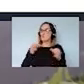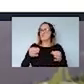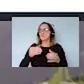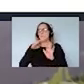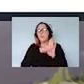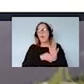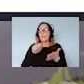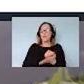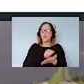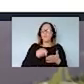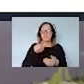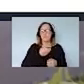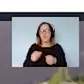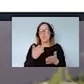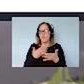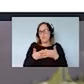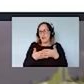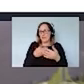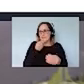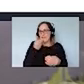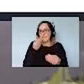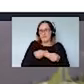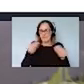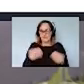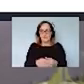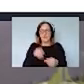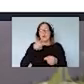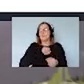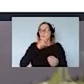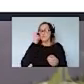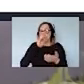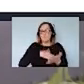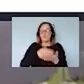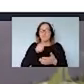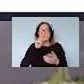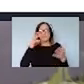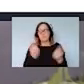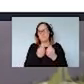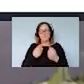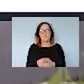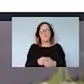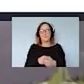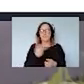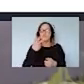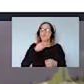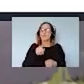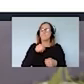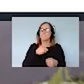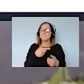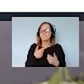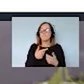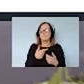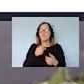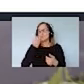programy i drukarki, to jest coraz nam bliższe. I to jest ciekawy przykład, który mnie ostatnio zaskoczył, druku 3D, który ma